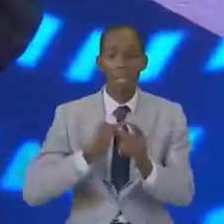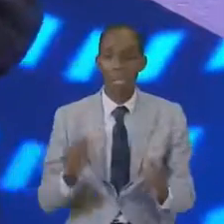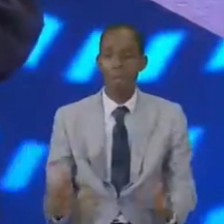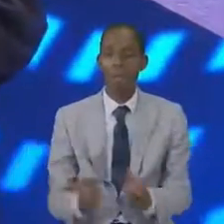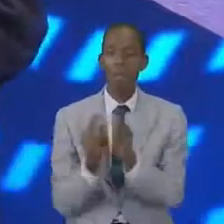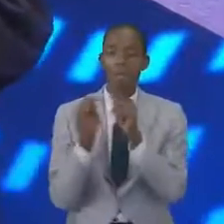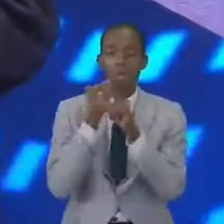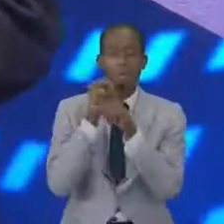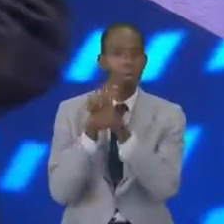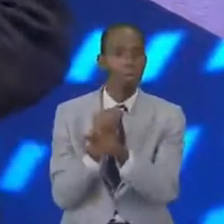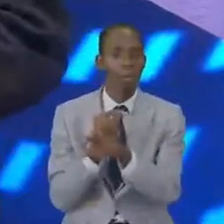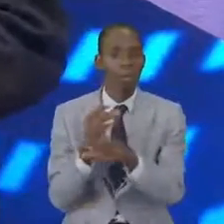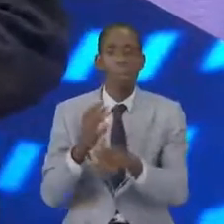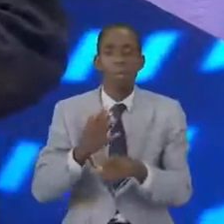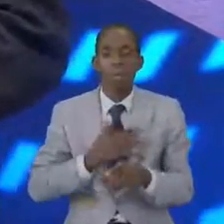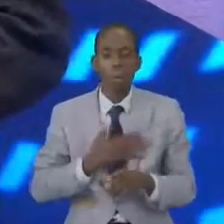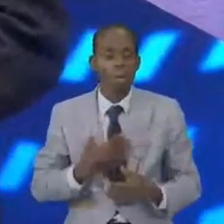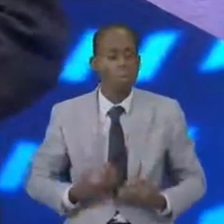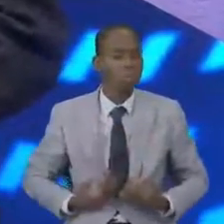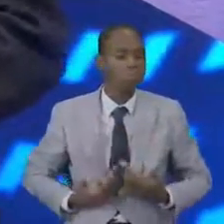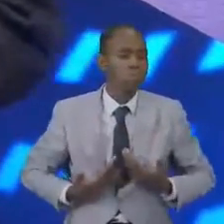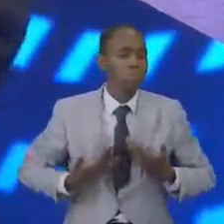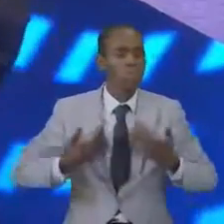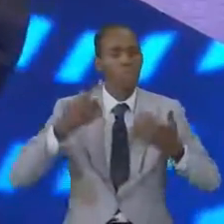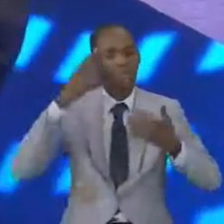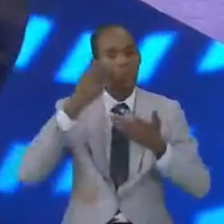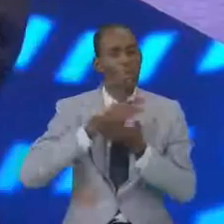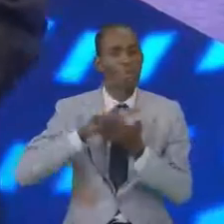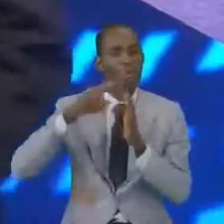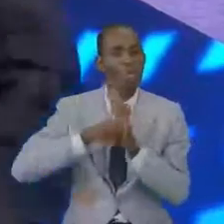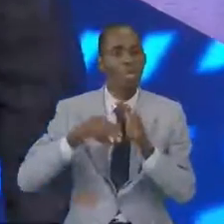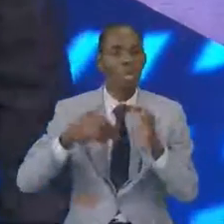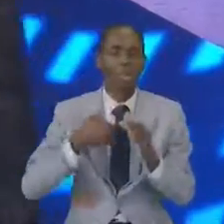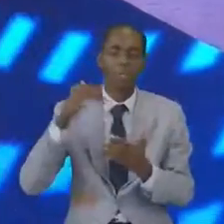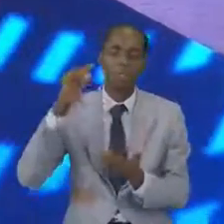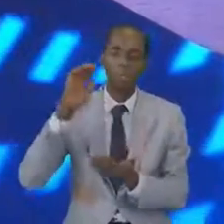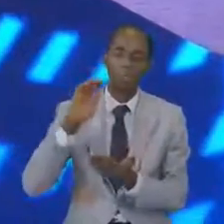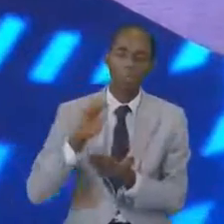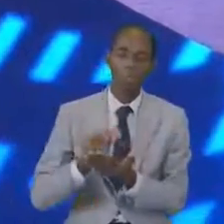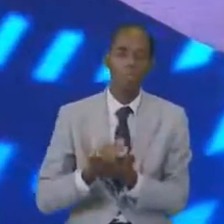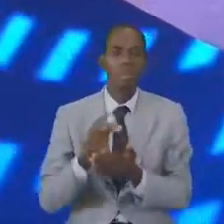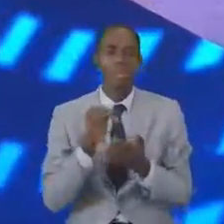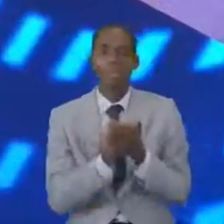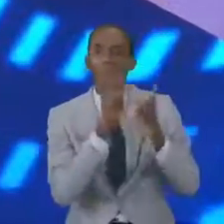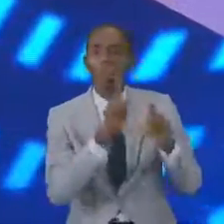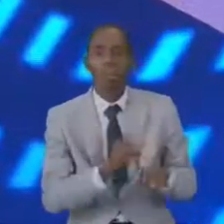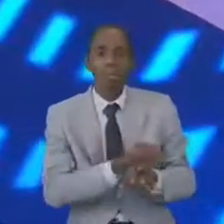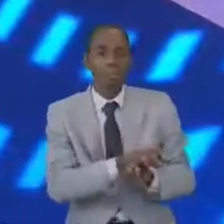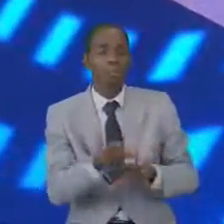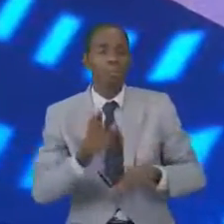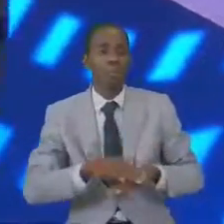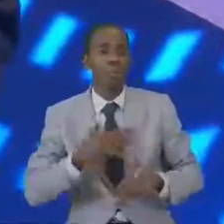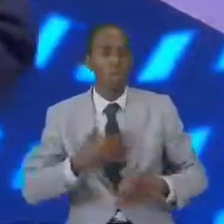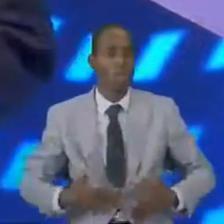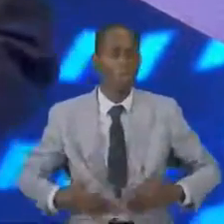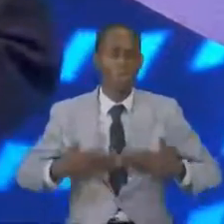femme là à la sainteté à la justice à diminué son influence ma vie si on